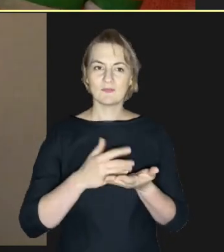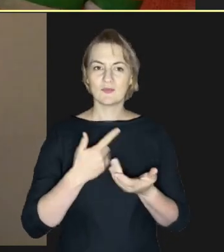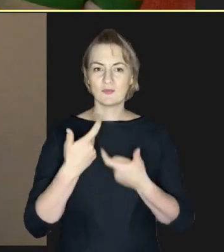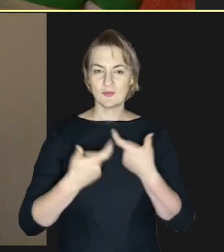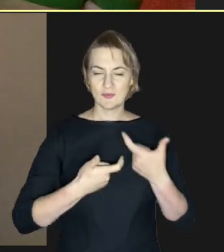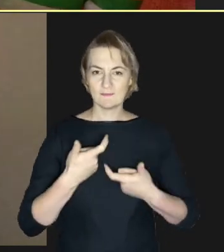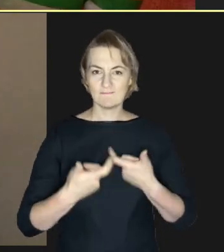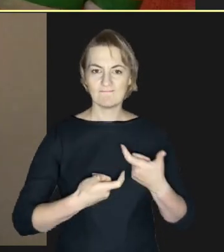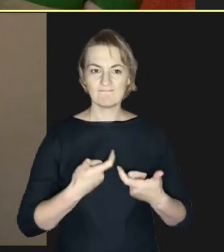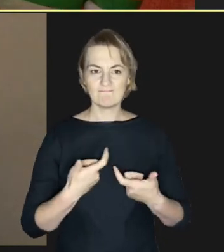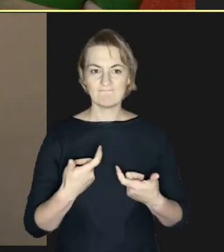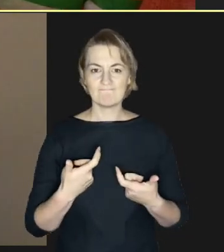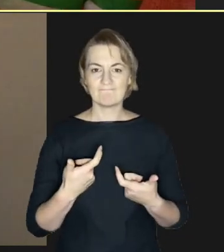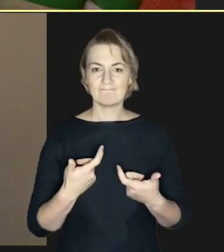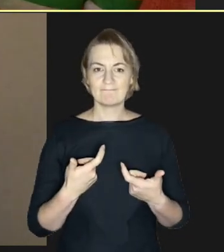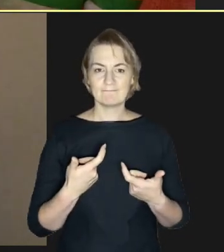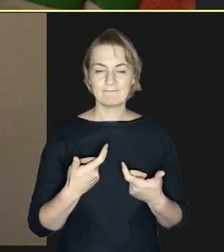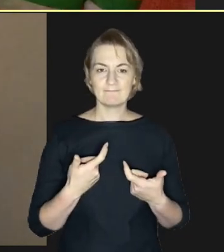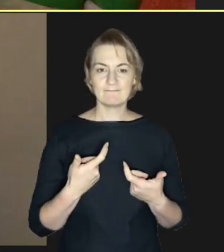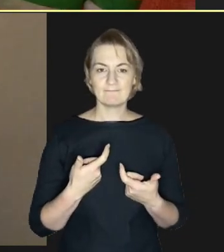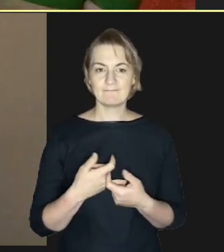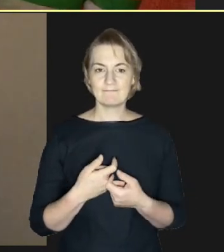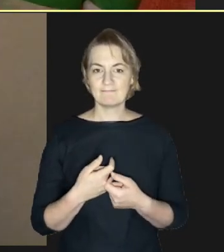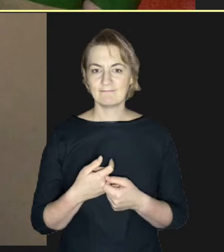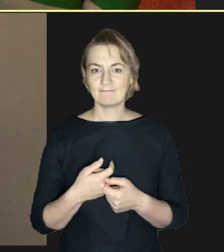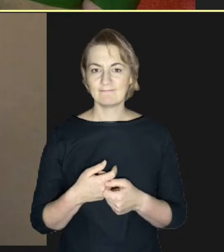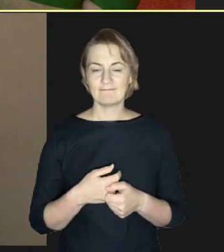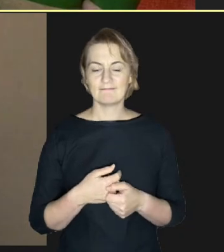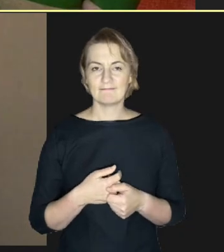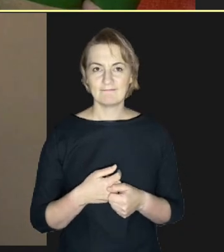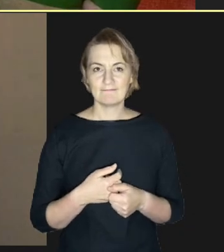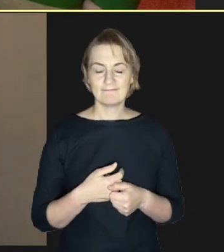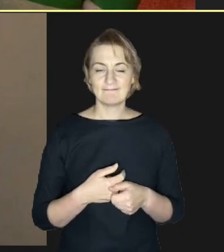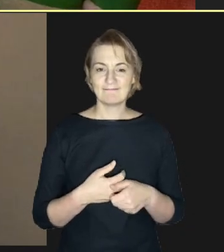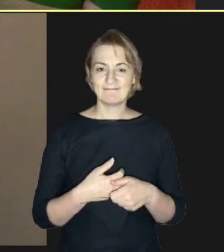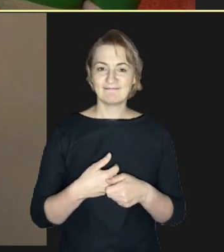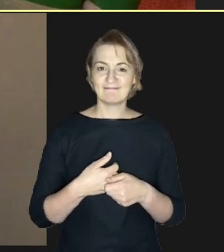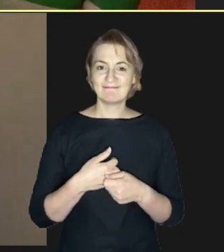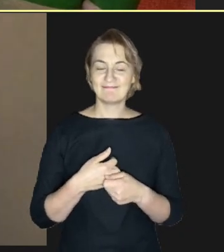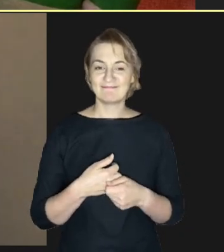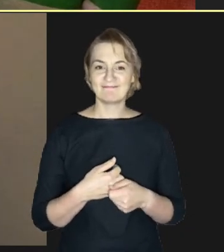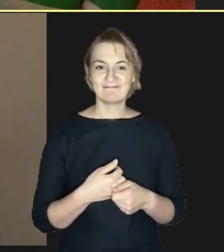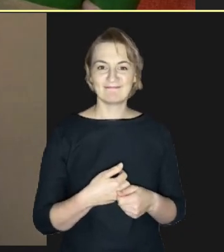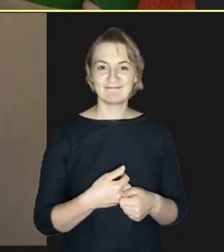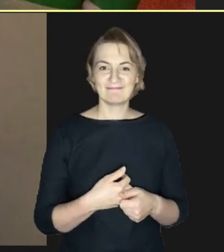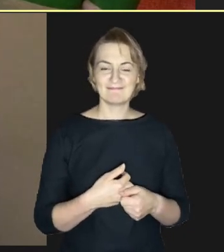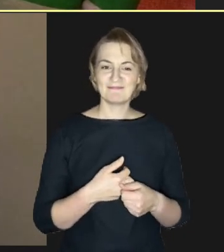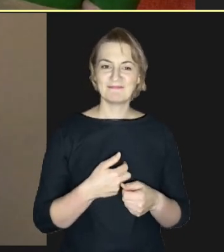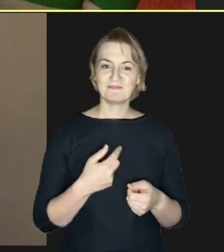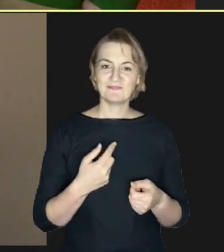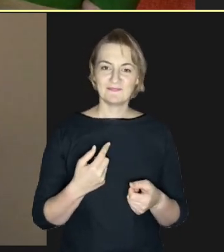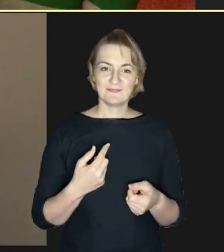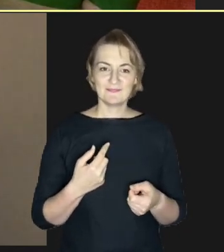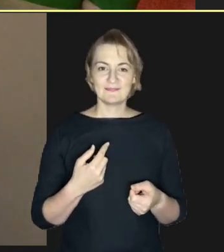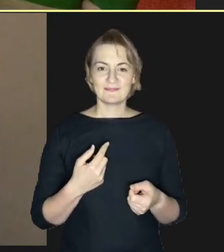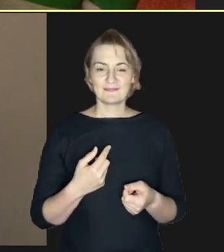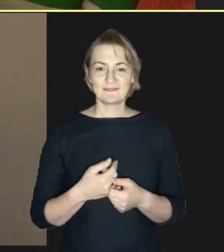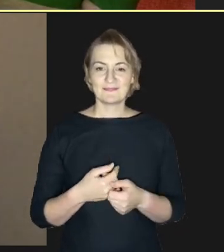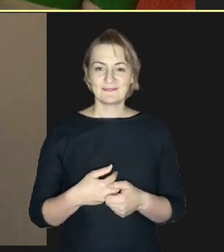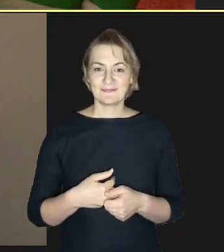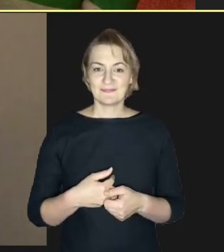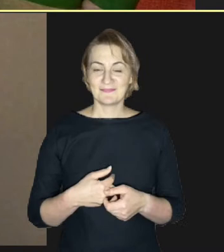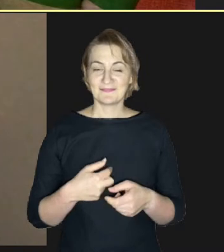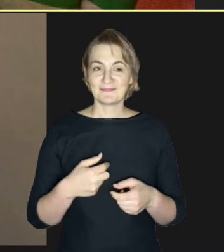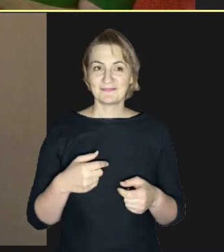stosować przekraczanie iluzji odrębnego ja w codzienności, żyjąc w społeczeństwie, które bazuje na myśleniu dualistycznym?